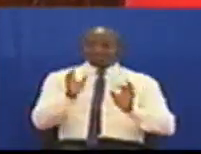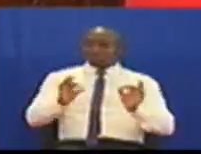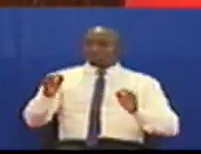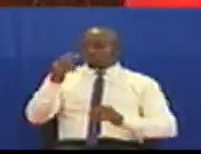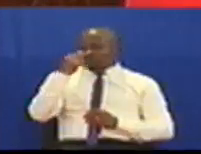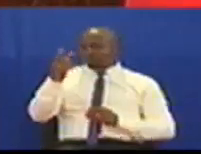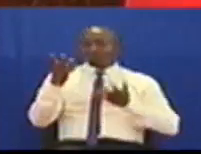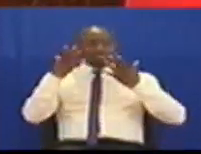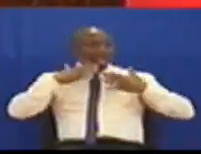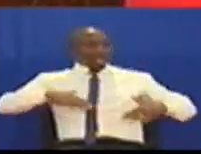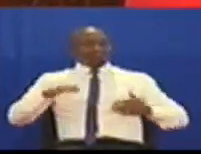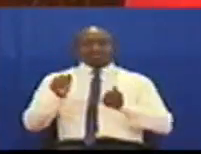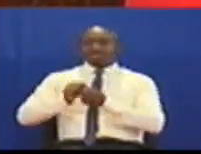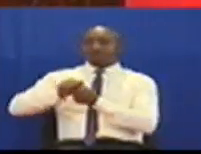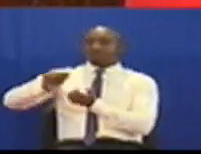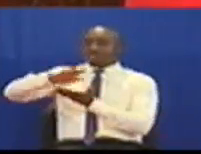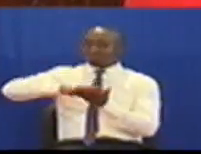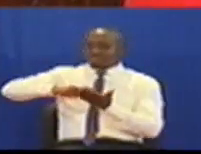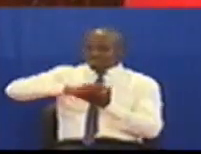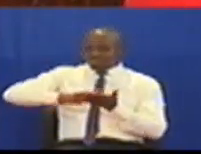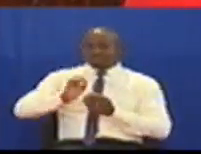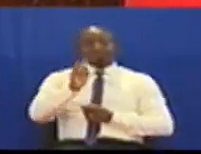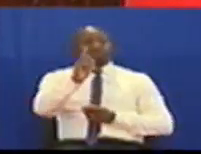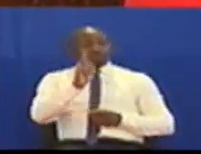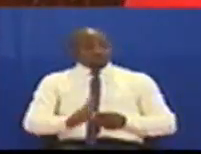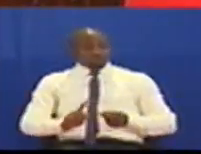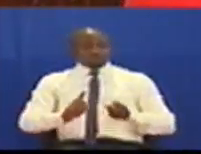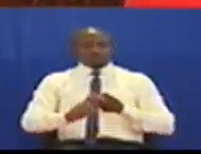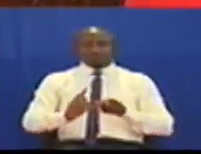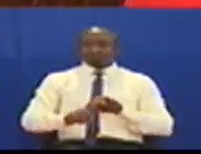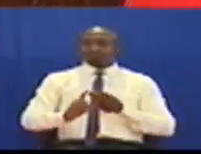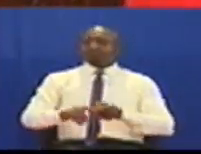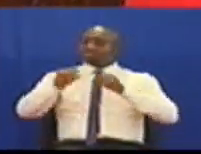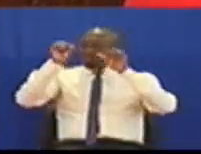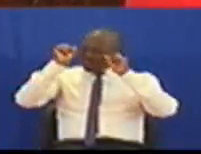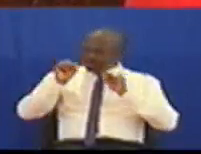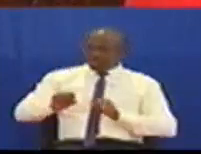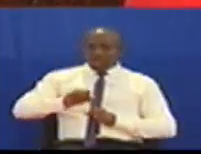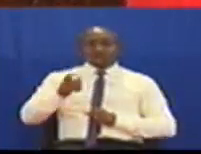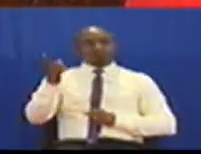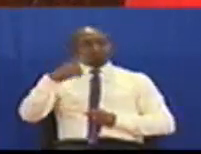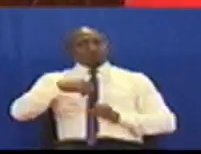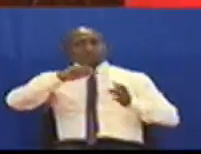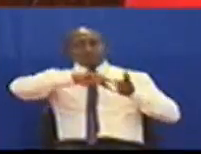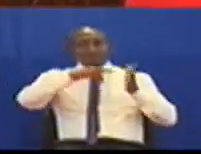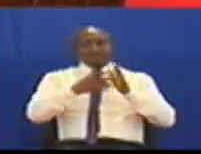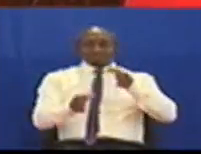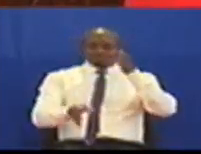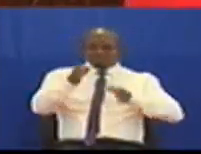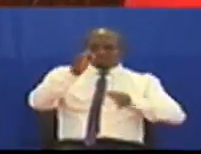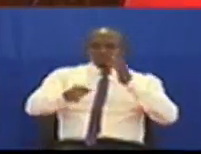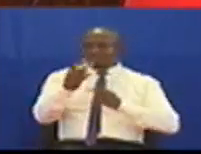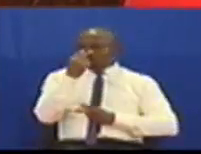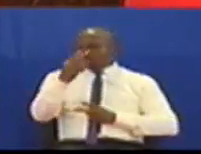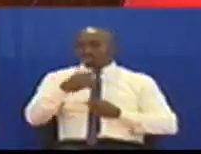afya ni jambo la msingi, na kwa maana hiyo ni lazima tuweke mkakati mahsusi kuona kwamba